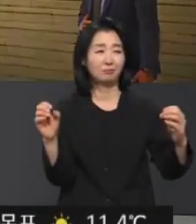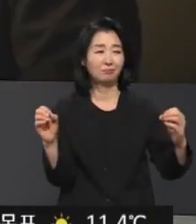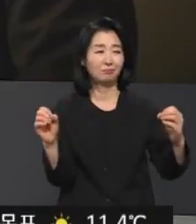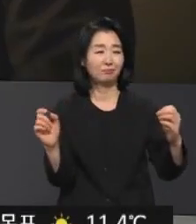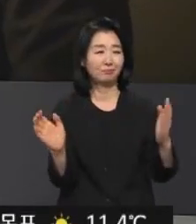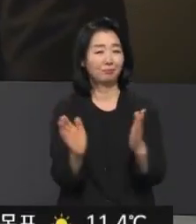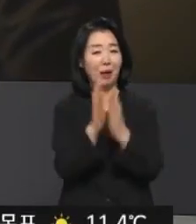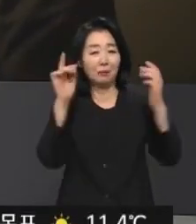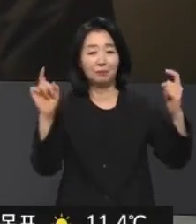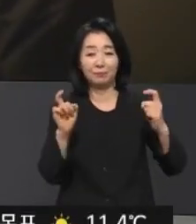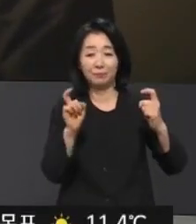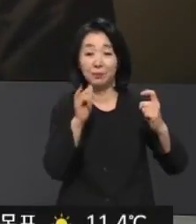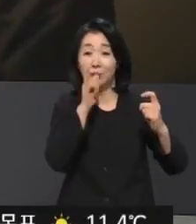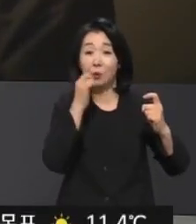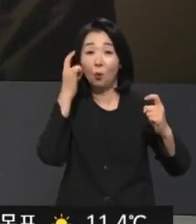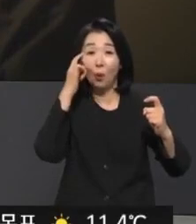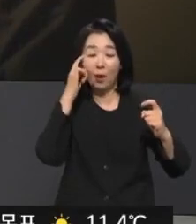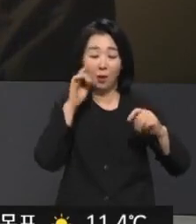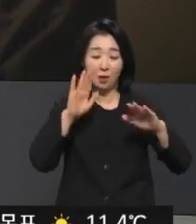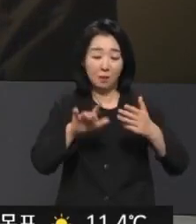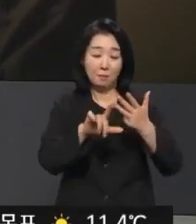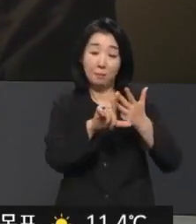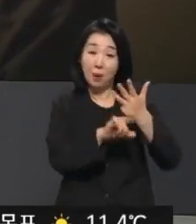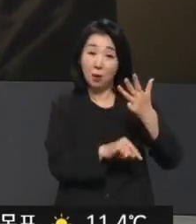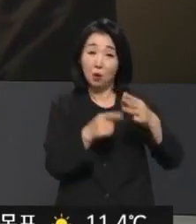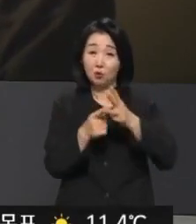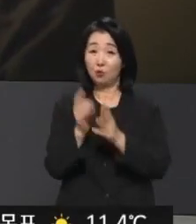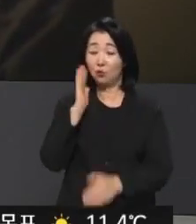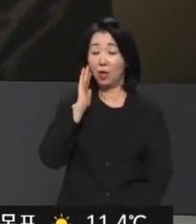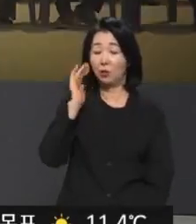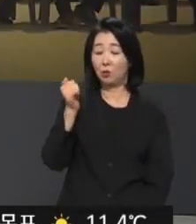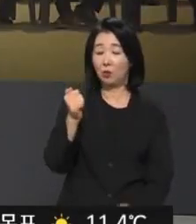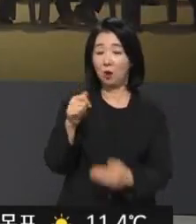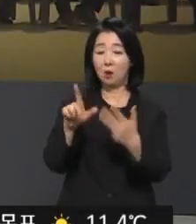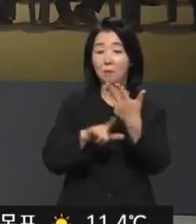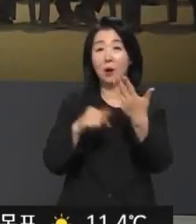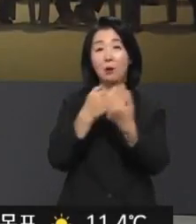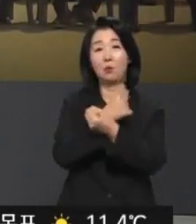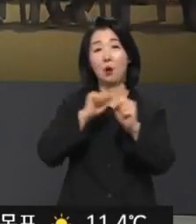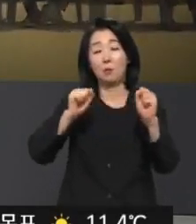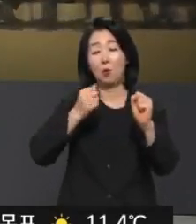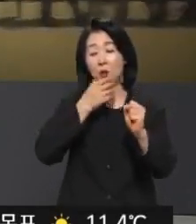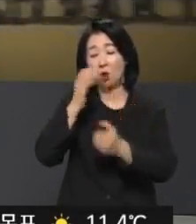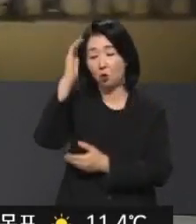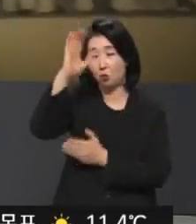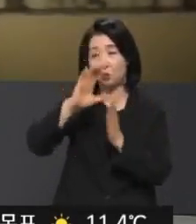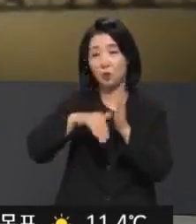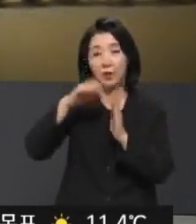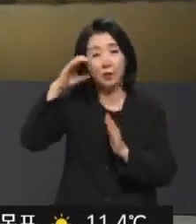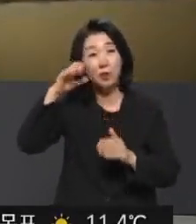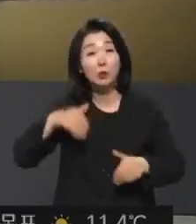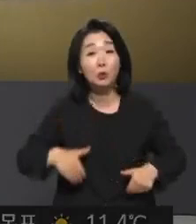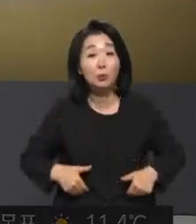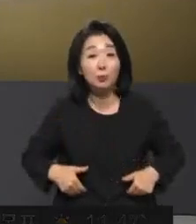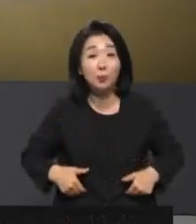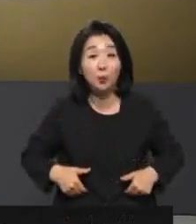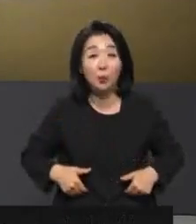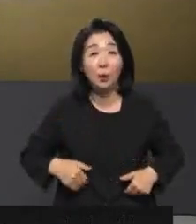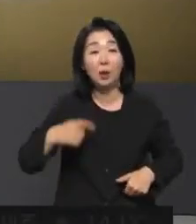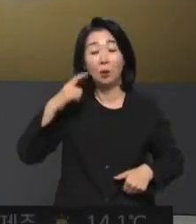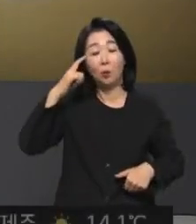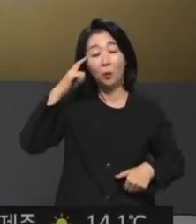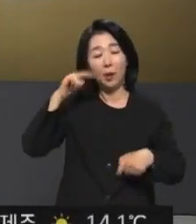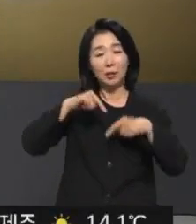보이고 있습니다. 오는 8월 윤 대통령의 첫 광복절 경축사에 귀 기울여야 할 이유가 하나 더 늘어나기도 했는데요. 이